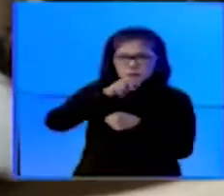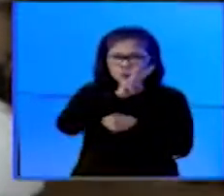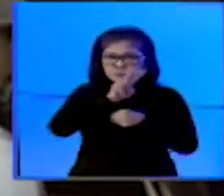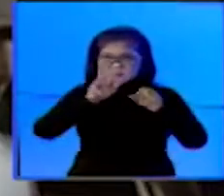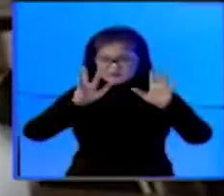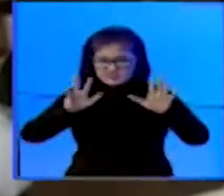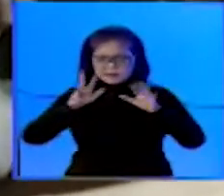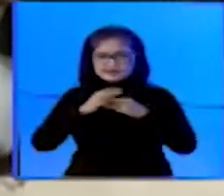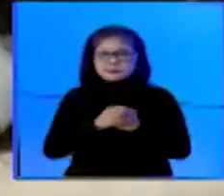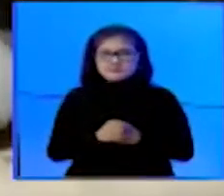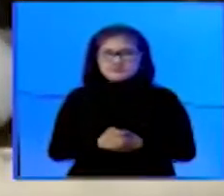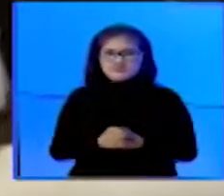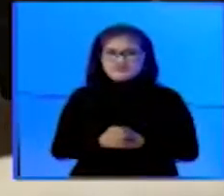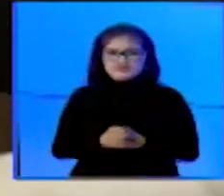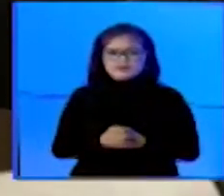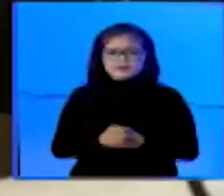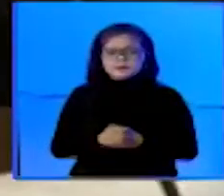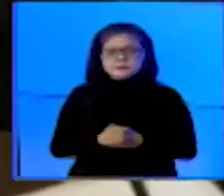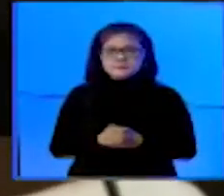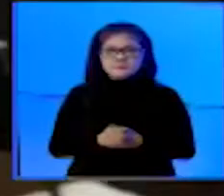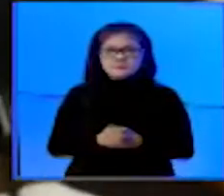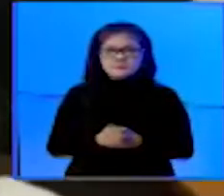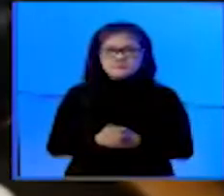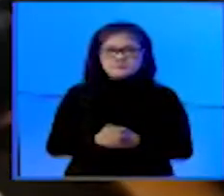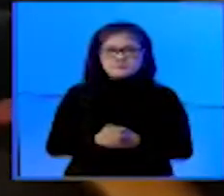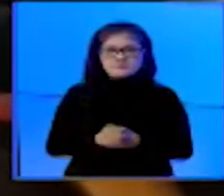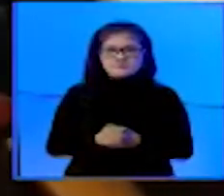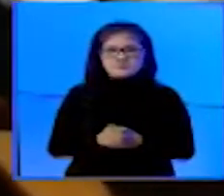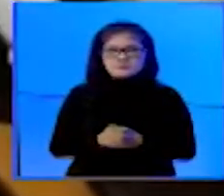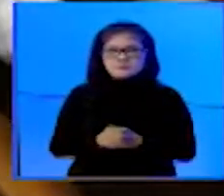Biasa ini juga, tapi turun di tanah paling ini.